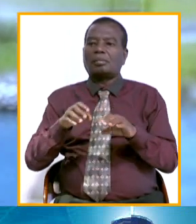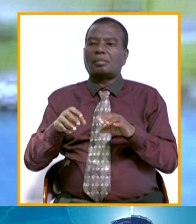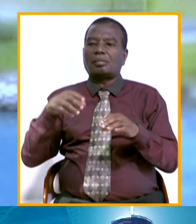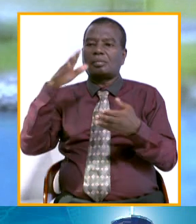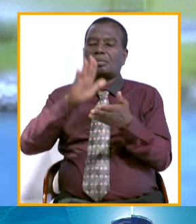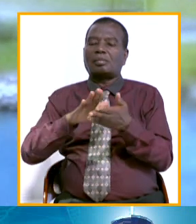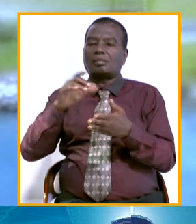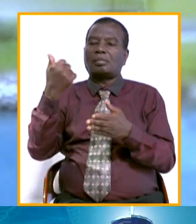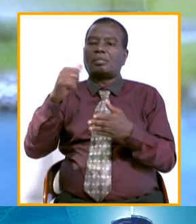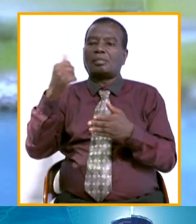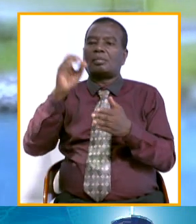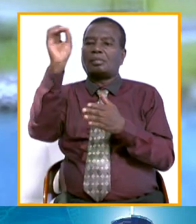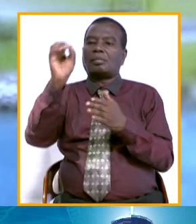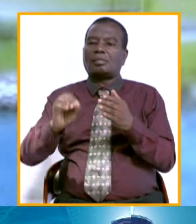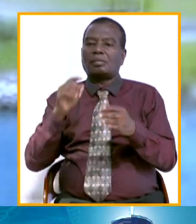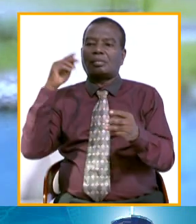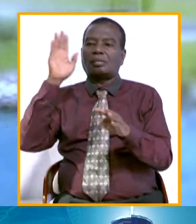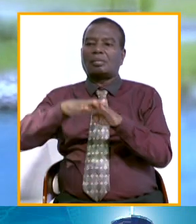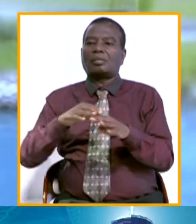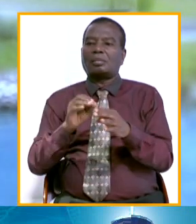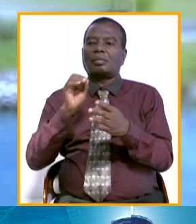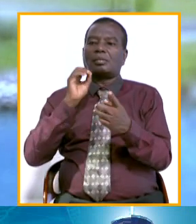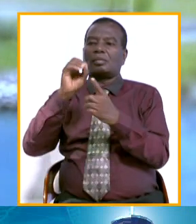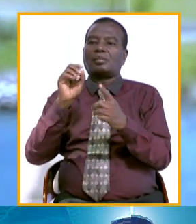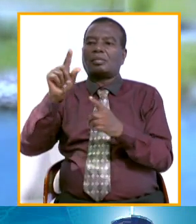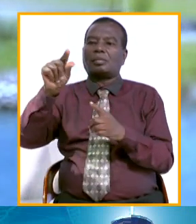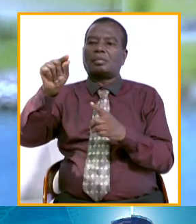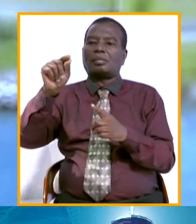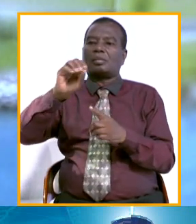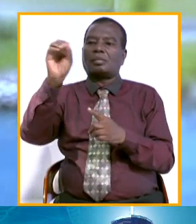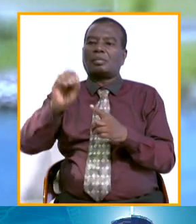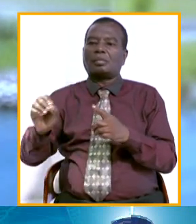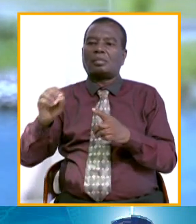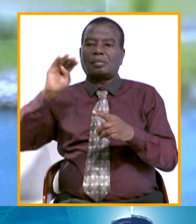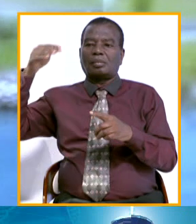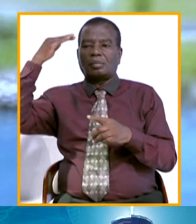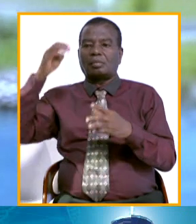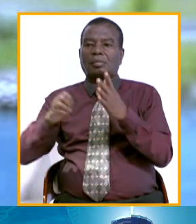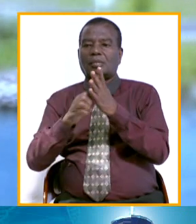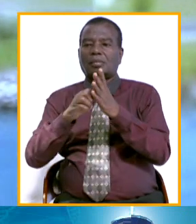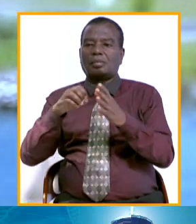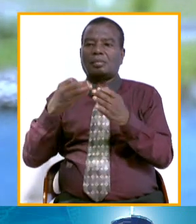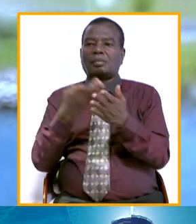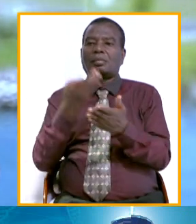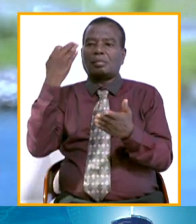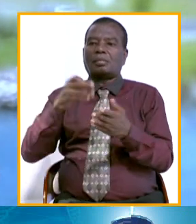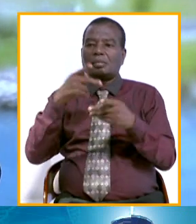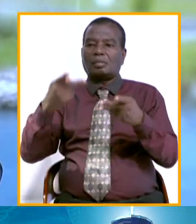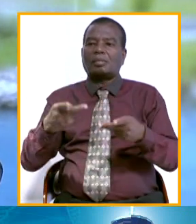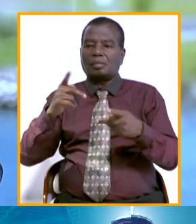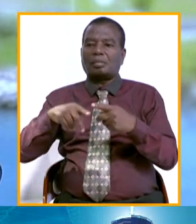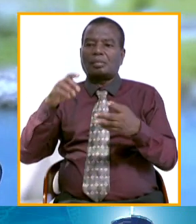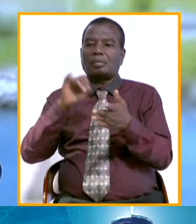à moins de 10% sur un objectif de 20% d'ici fin juin. Le ministre de l'Économie et des Finances était présent à